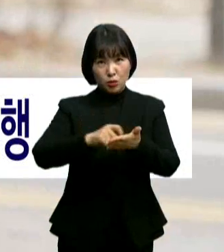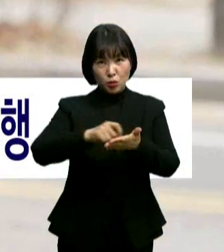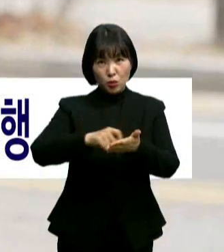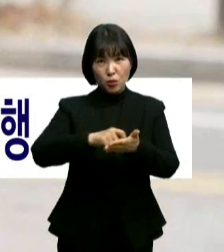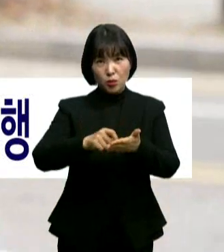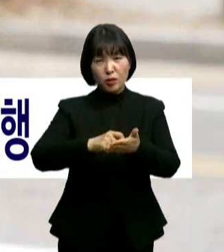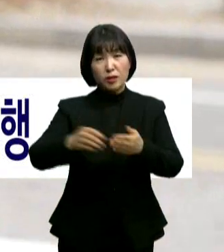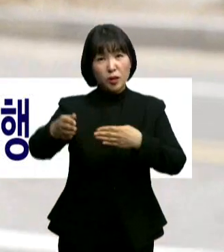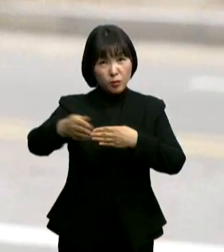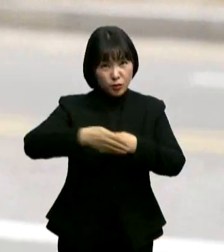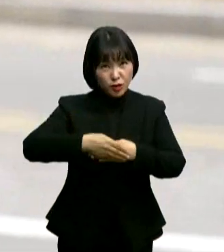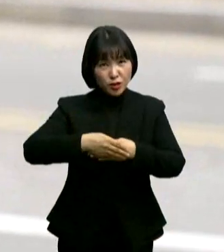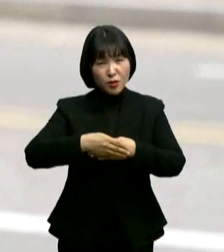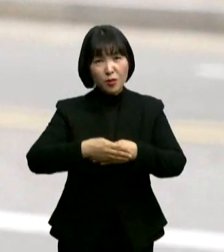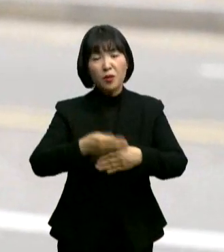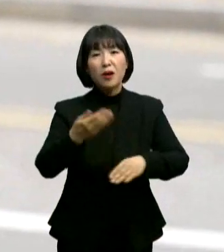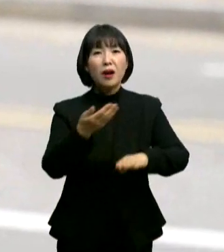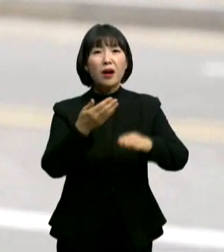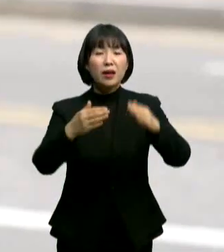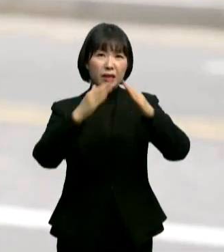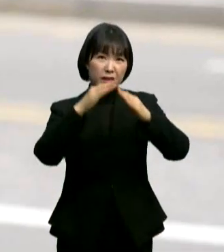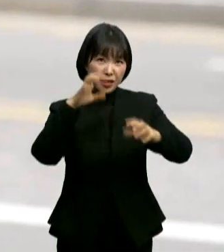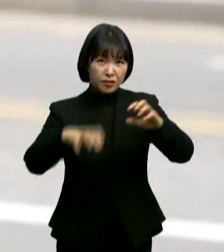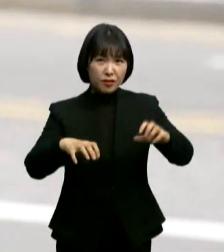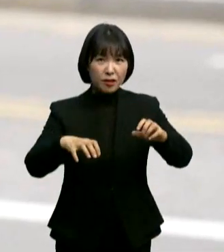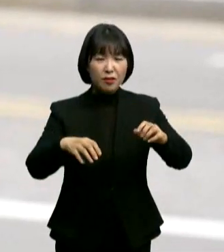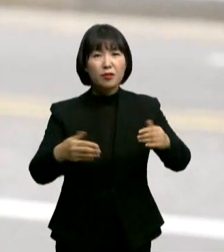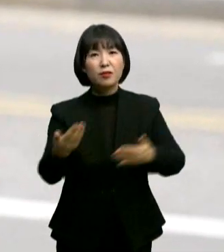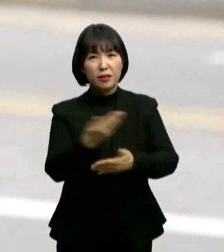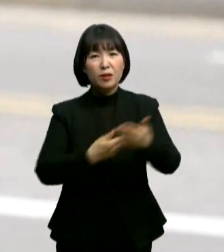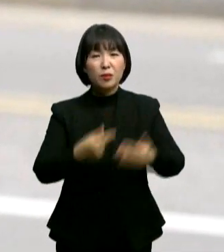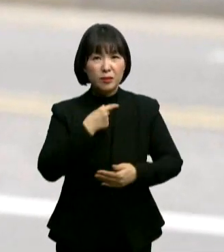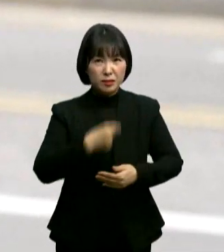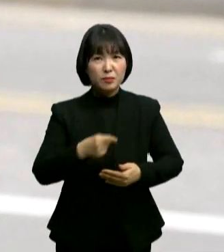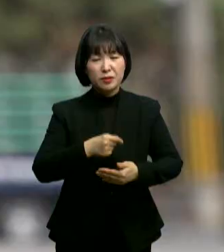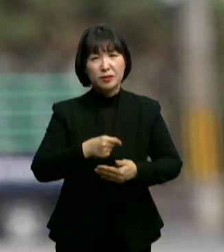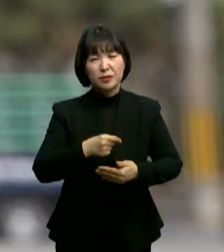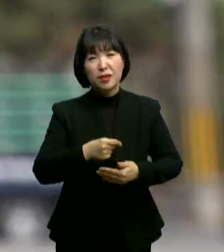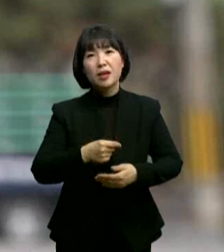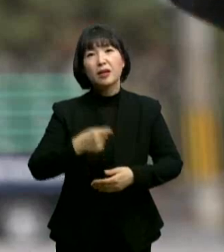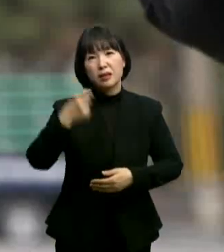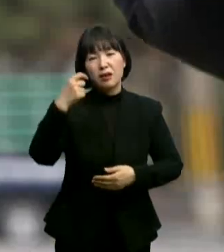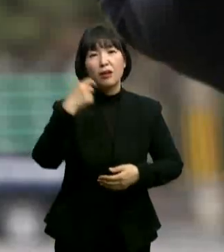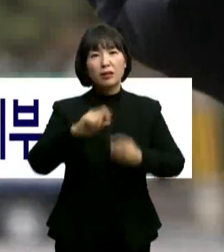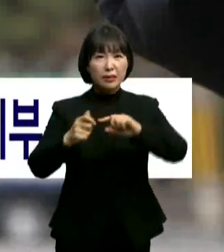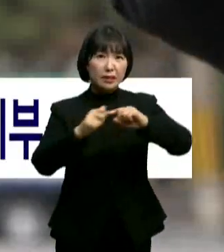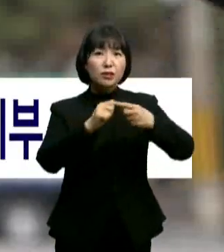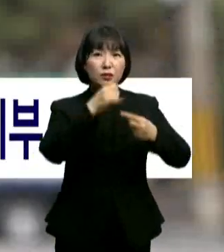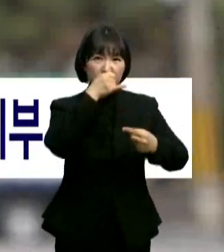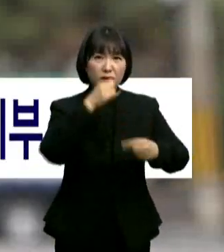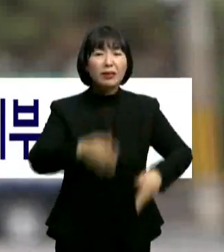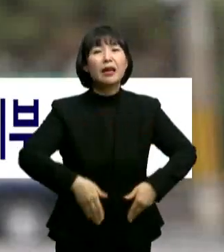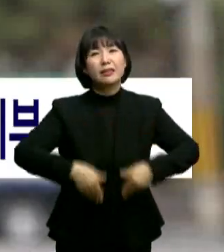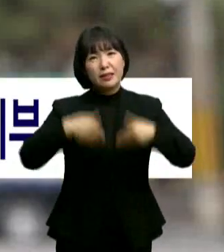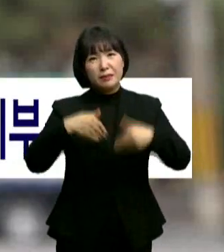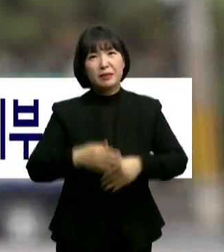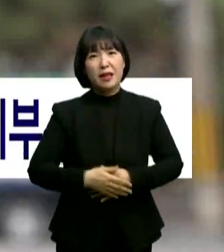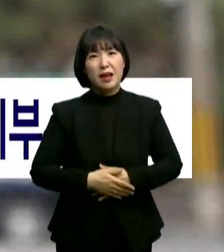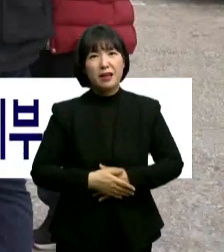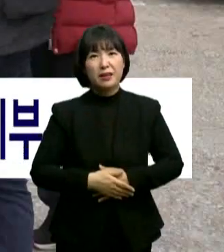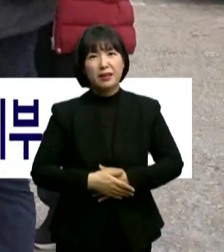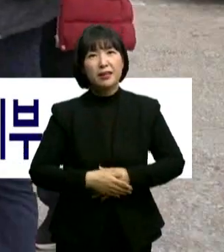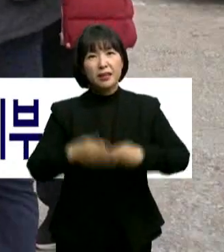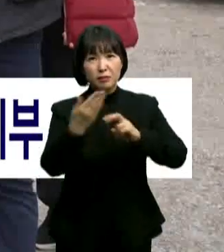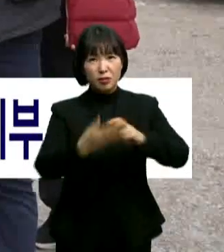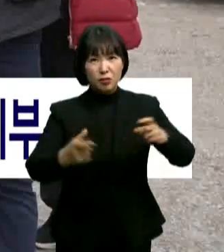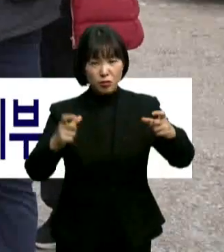이웃과 함께 나누고자 하는 연 연시 인사말도 함께 있어 따뜻한 겨울 분위기를 연출했습니다 그리고 미추월구